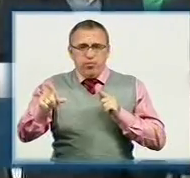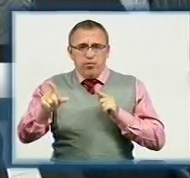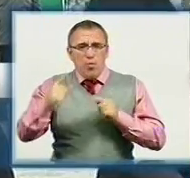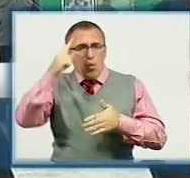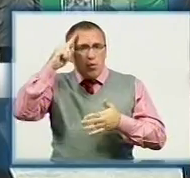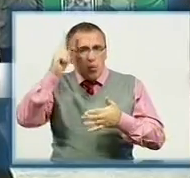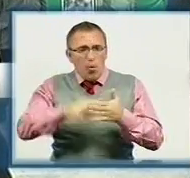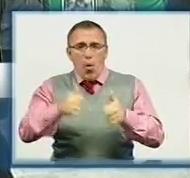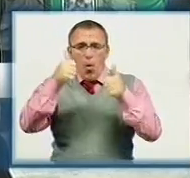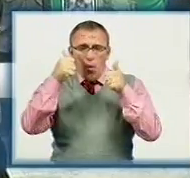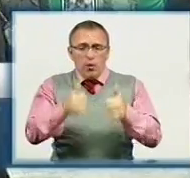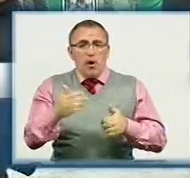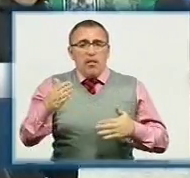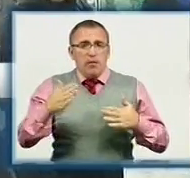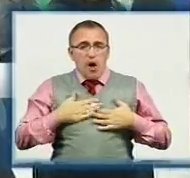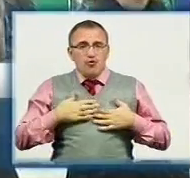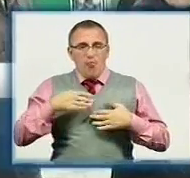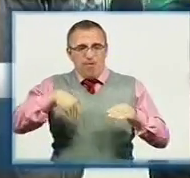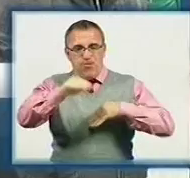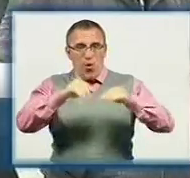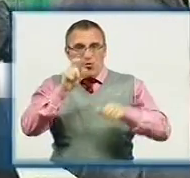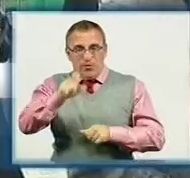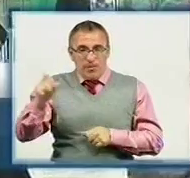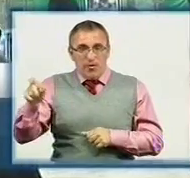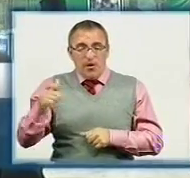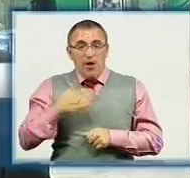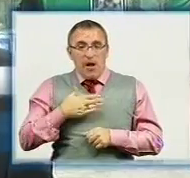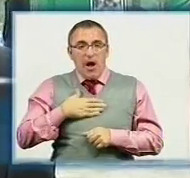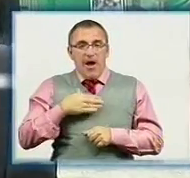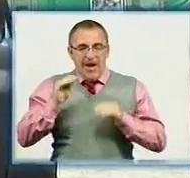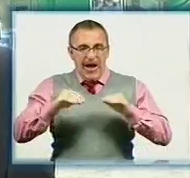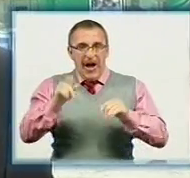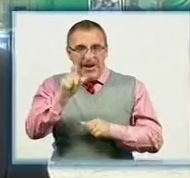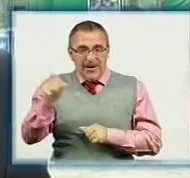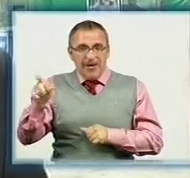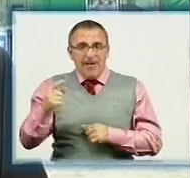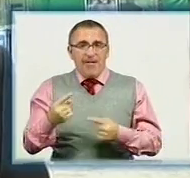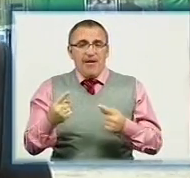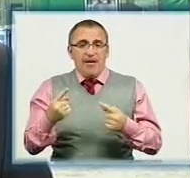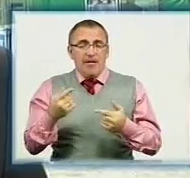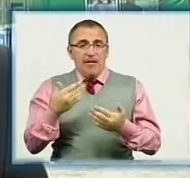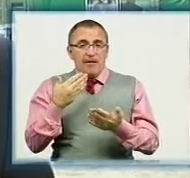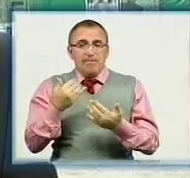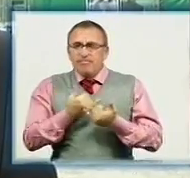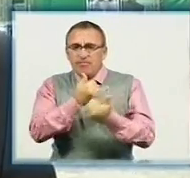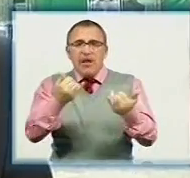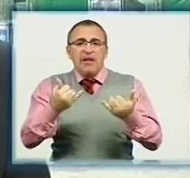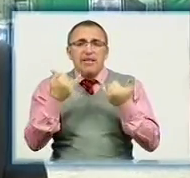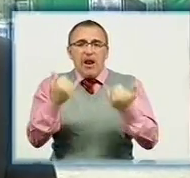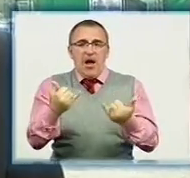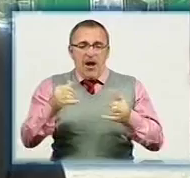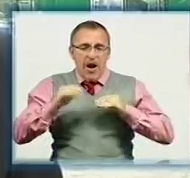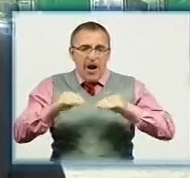довір'я, одобрення нашого потребителя, це наші аграрії. Тобто виставка, в принципі, створюється для аграріїв. Це ми